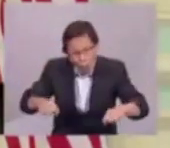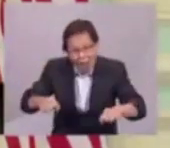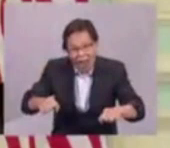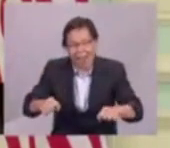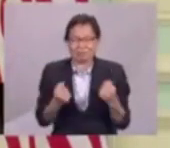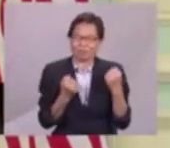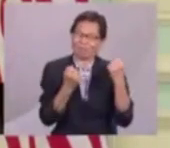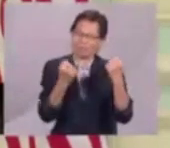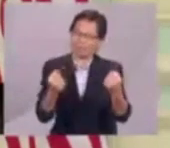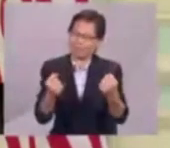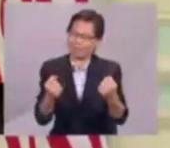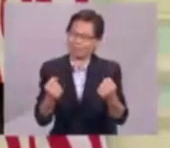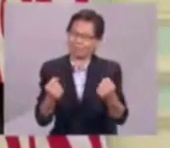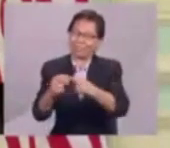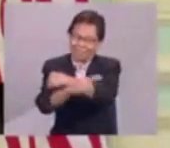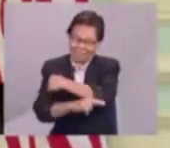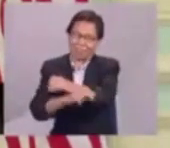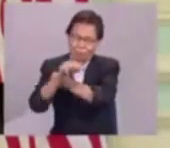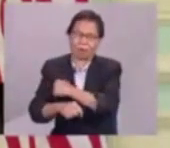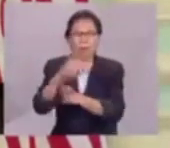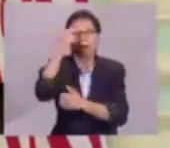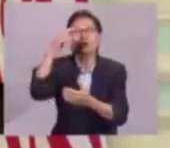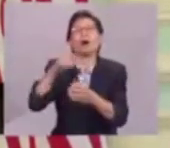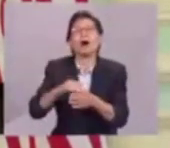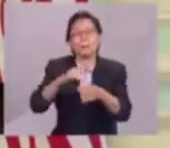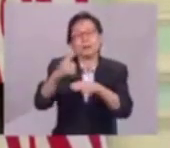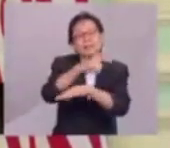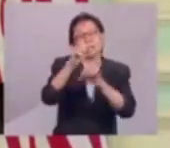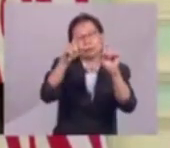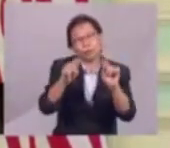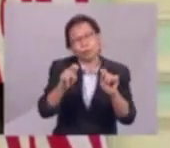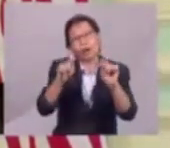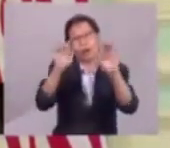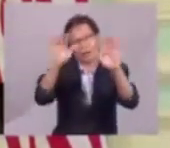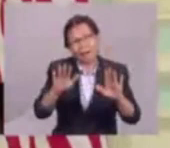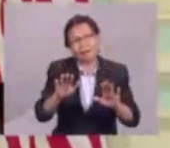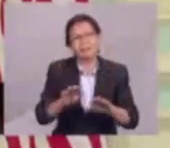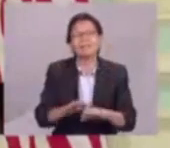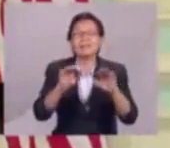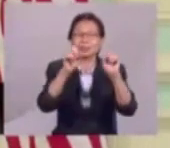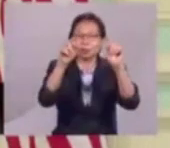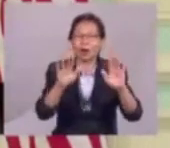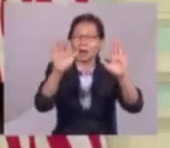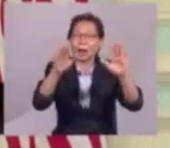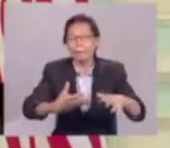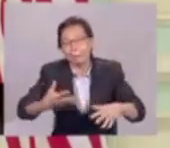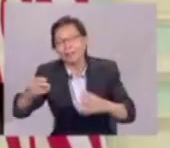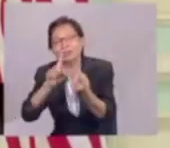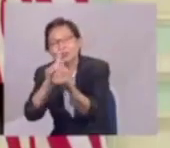Kita bersetuju kerana mereka weekend husband, suami hari Minggu, isteri hari Minggu, untuk balik berjumpa